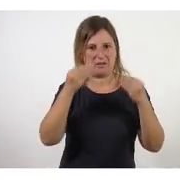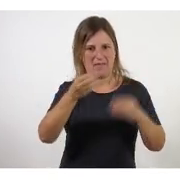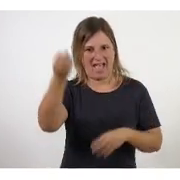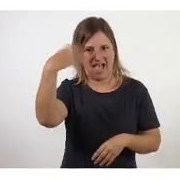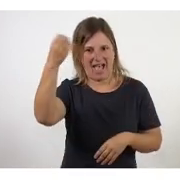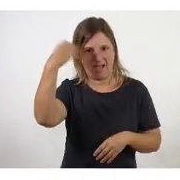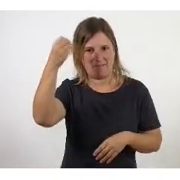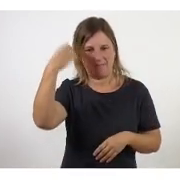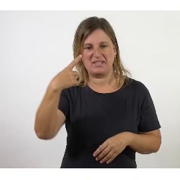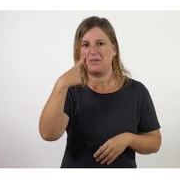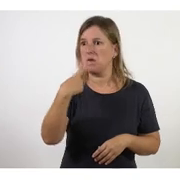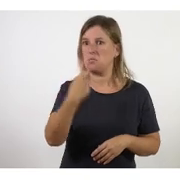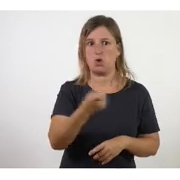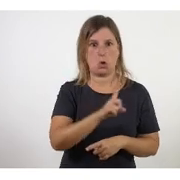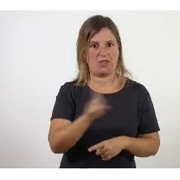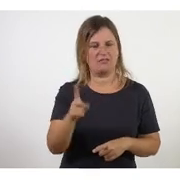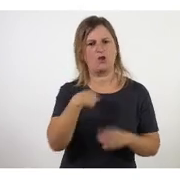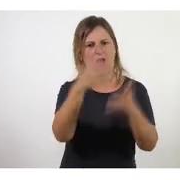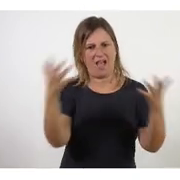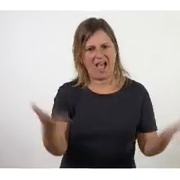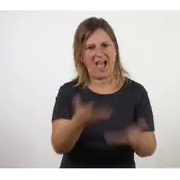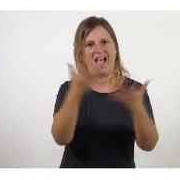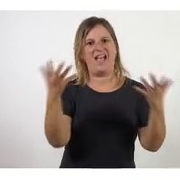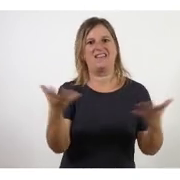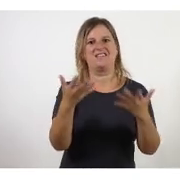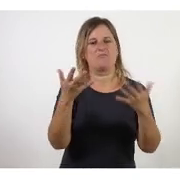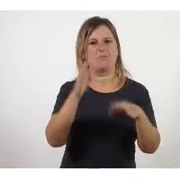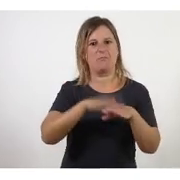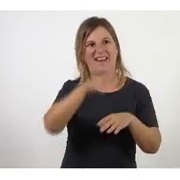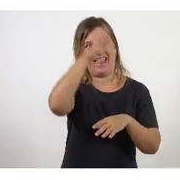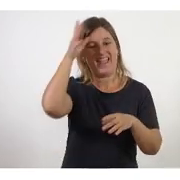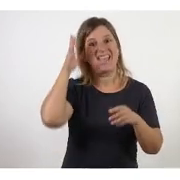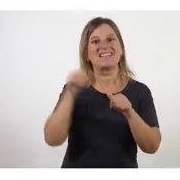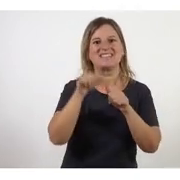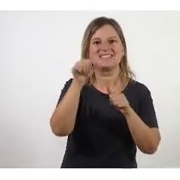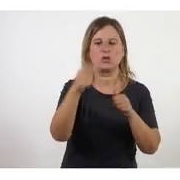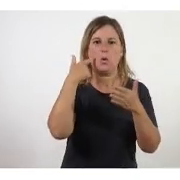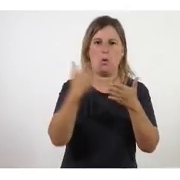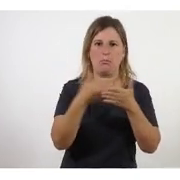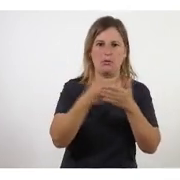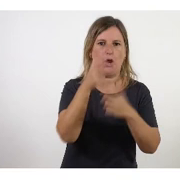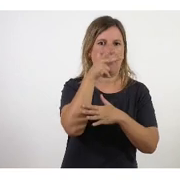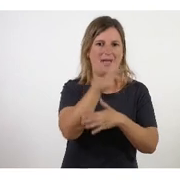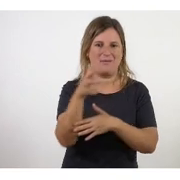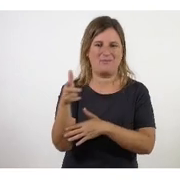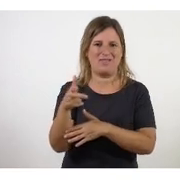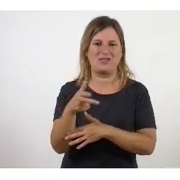és molt difícil i us engresco, que us hagi engrescat aquest estiu a fer els vostres vídeos amb